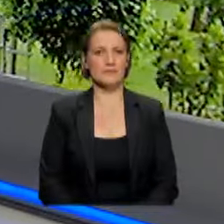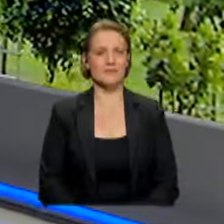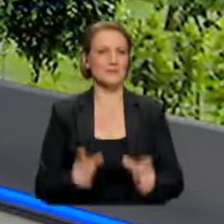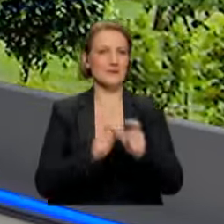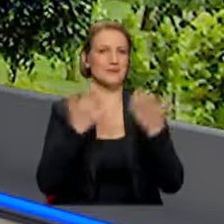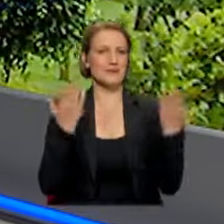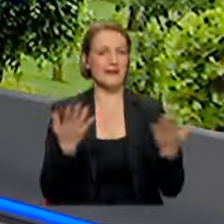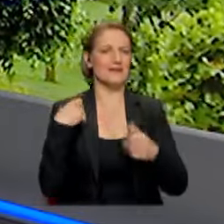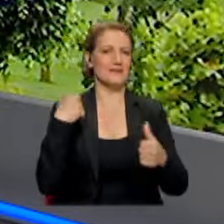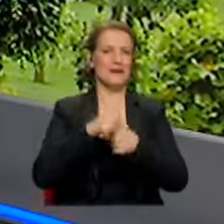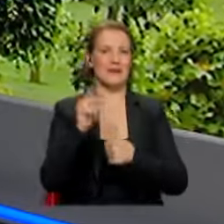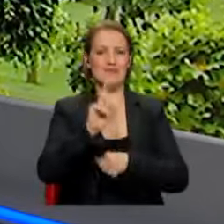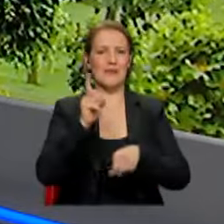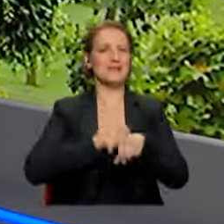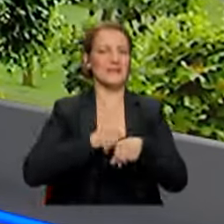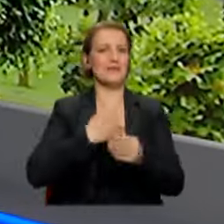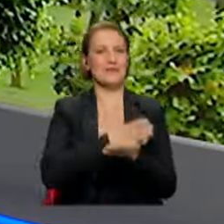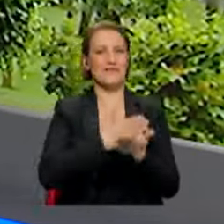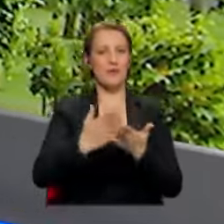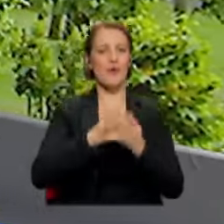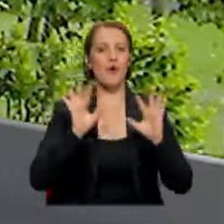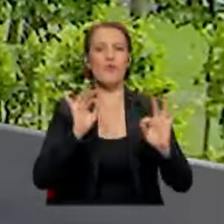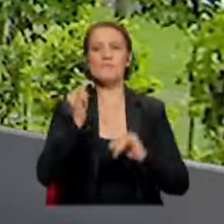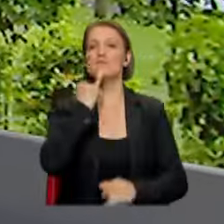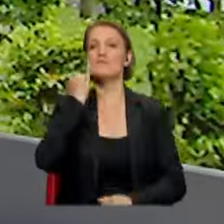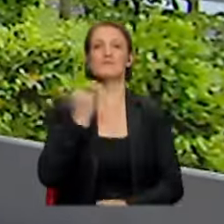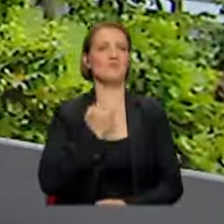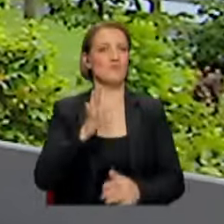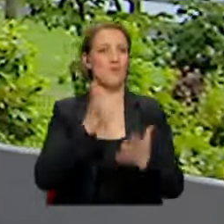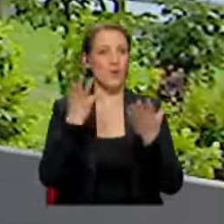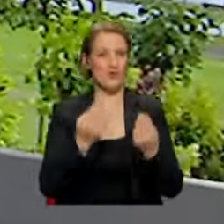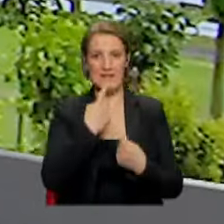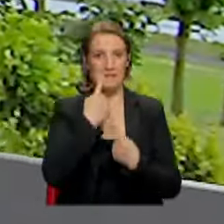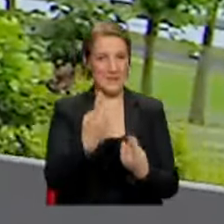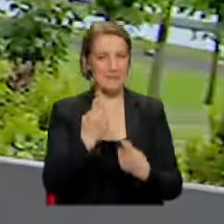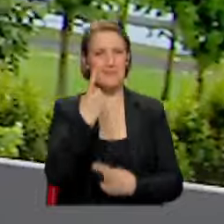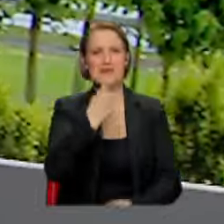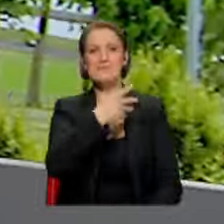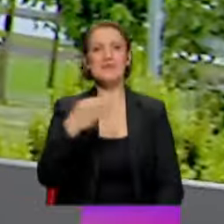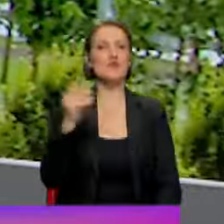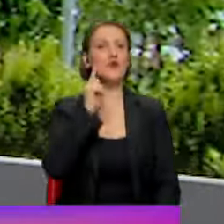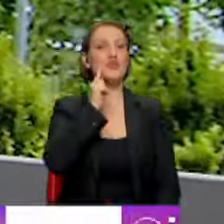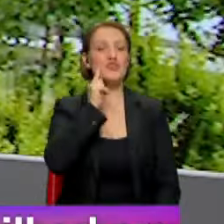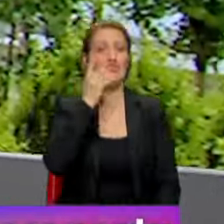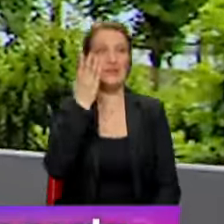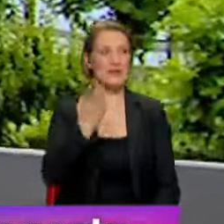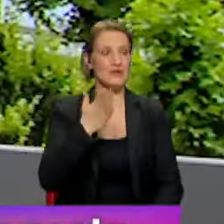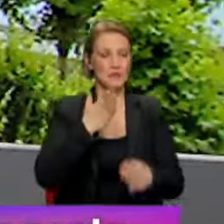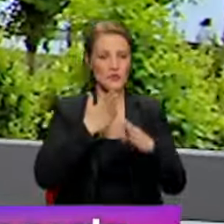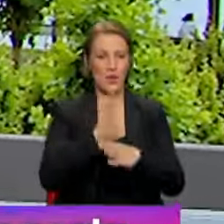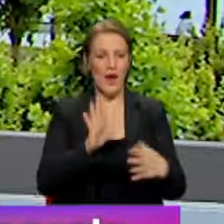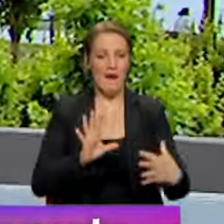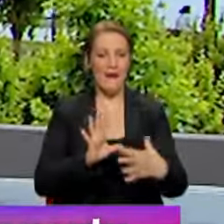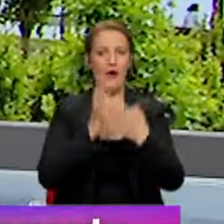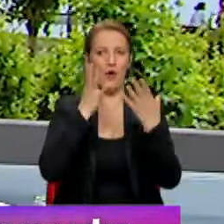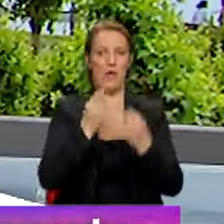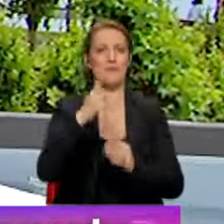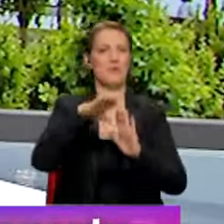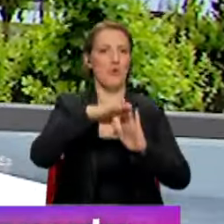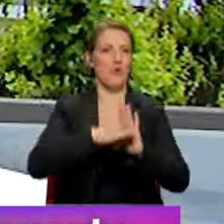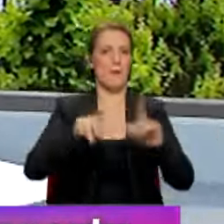efendim günaydın bir kez daha çalar saatle devam ediyoruz önemli bir misafirimiz olacak demiştik 1 milyon kişiyi doğrudan ilgilendiren bir